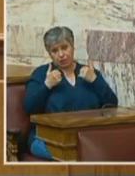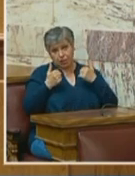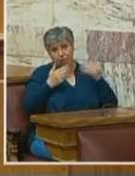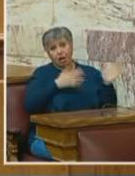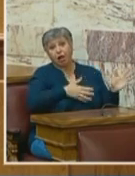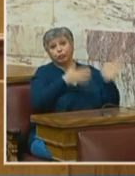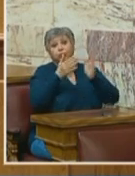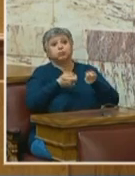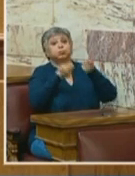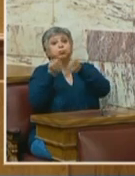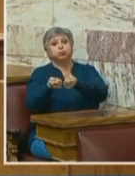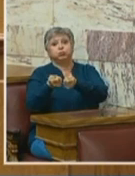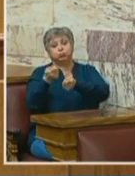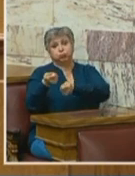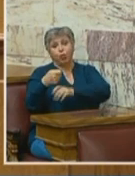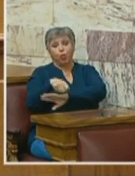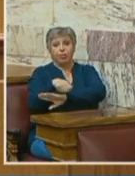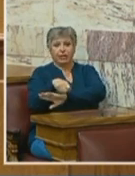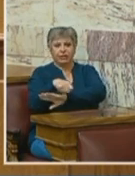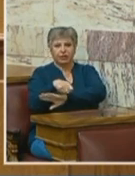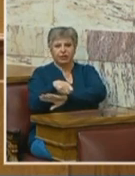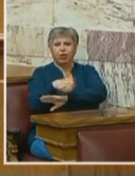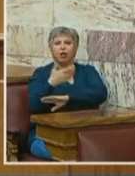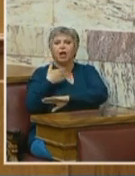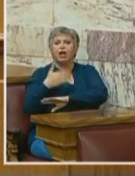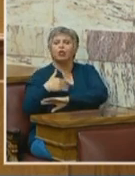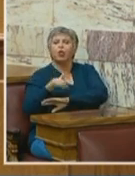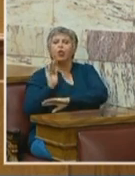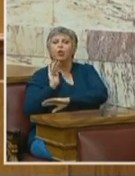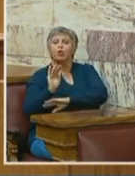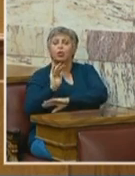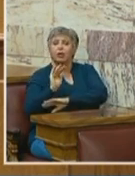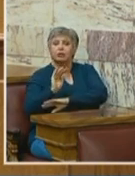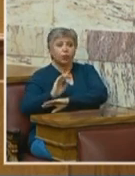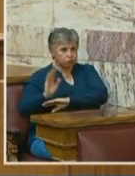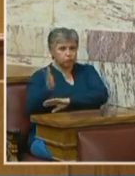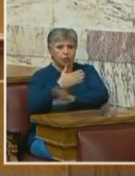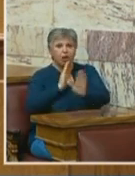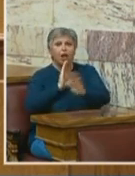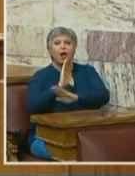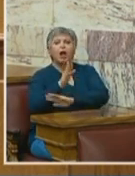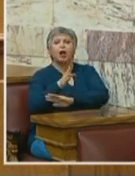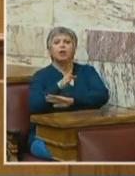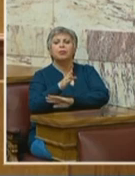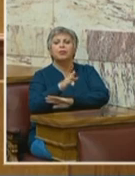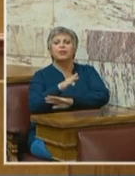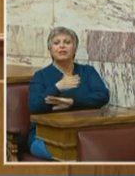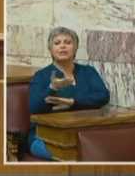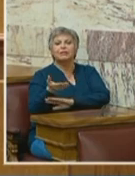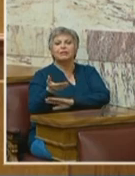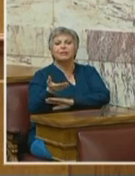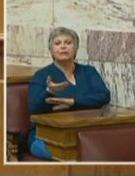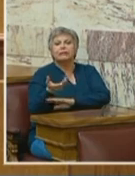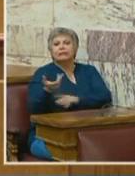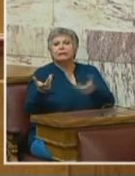ερωτώ ευθέως, κύριοι της κυβερνητικής πλειοψηφίας, η δικαιοσύνη δεν ερευνά ήδη την υπόθεση?